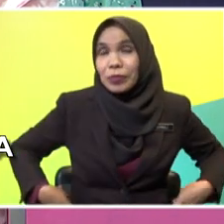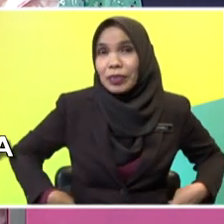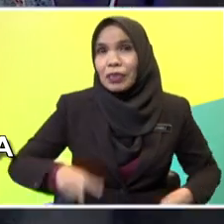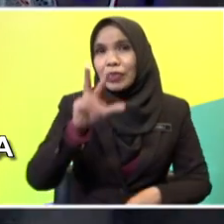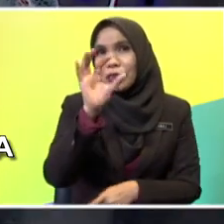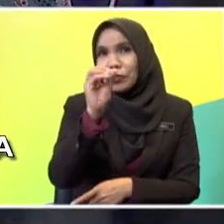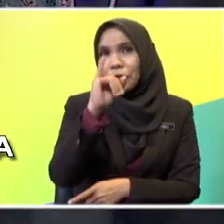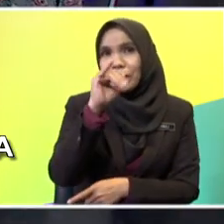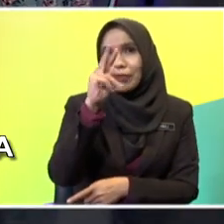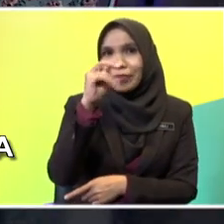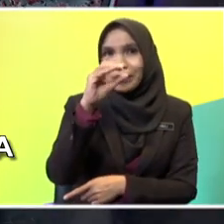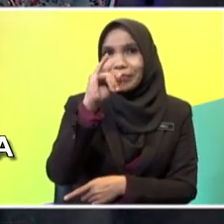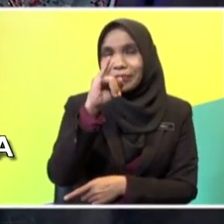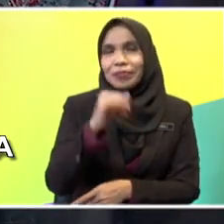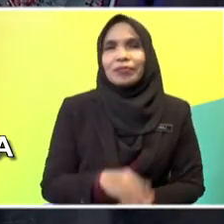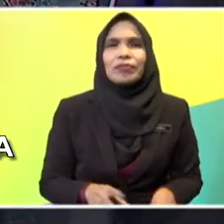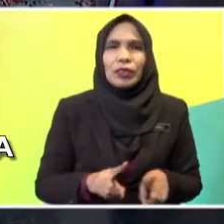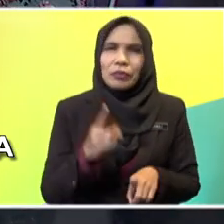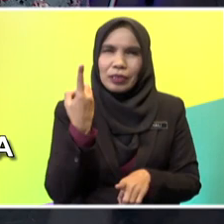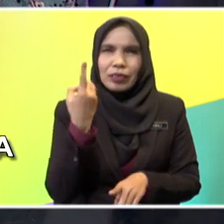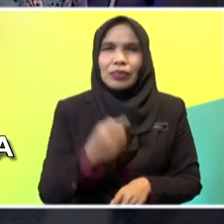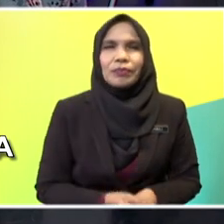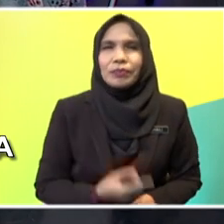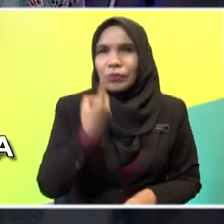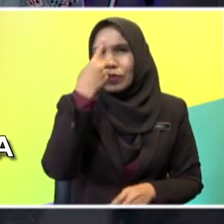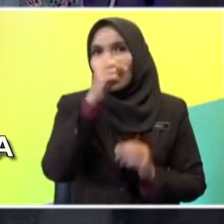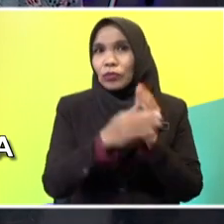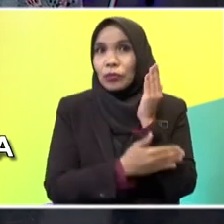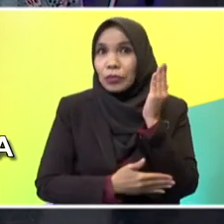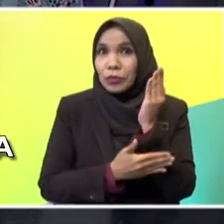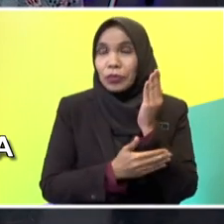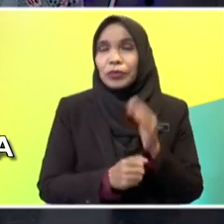saja. Okey. Okey, untuk punggung, okey kita kena